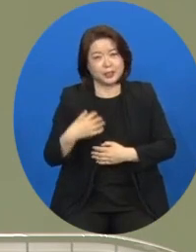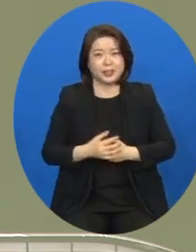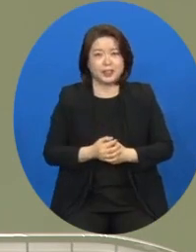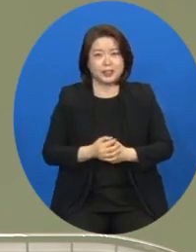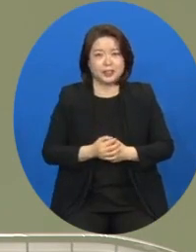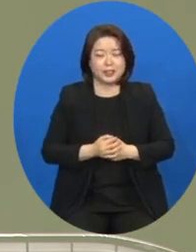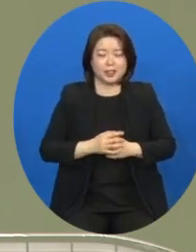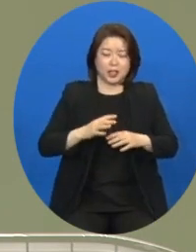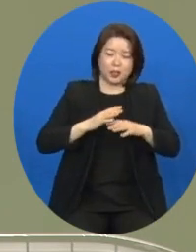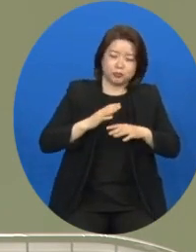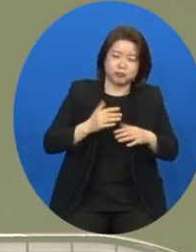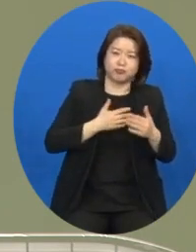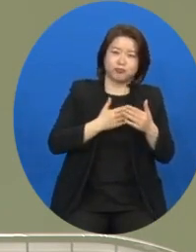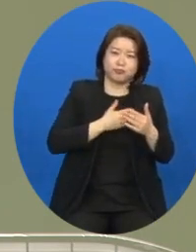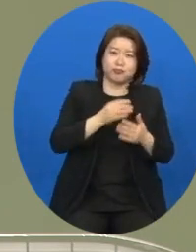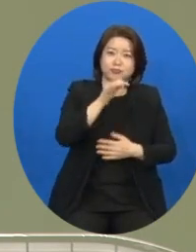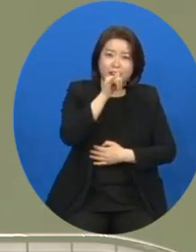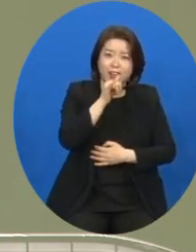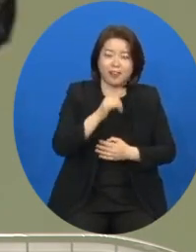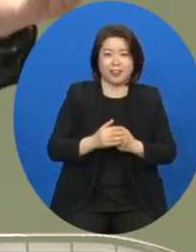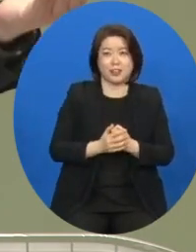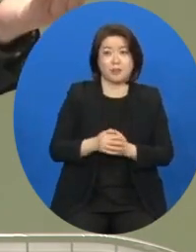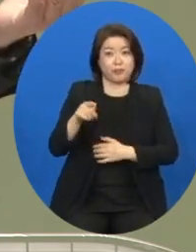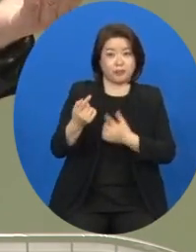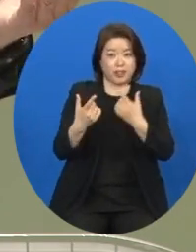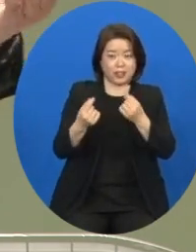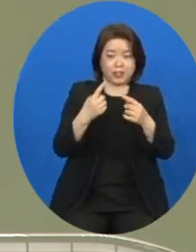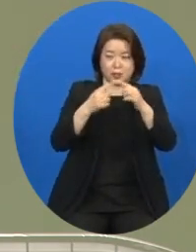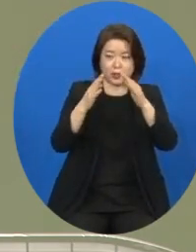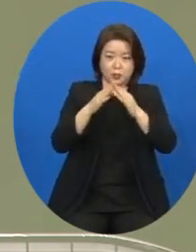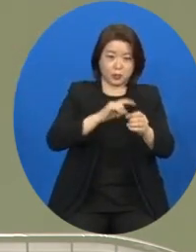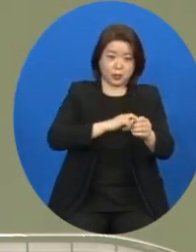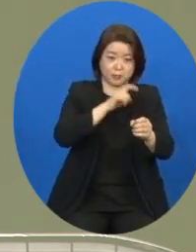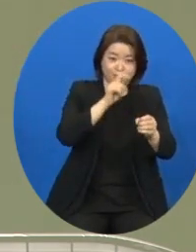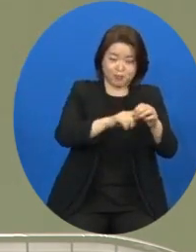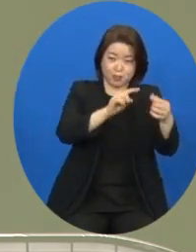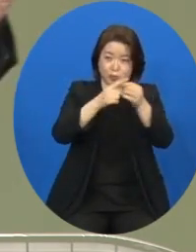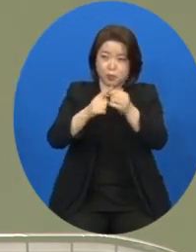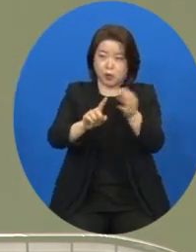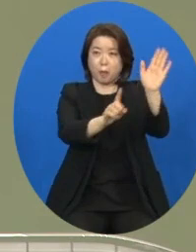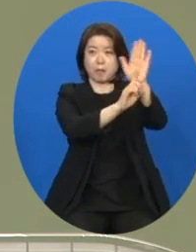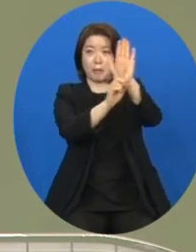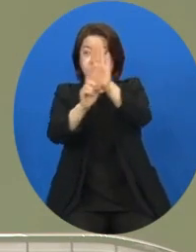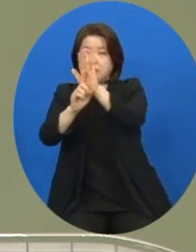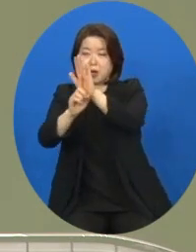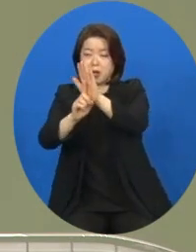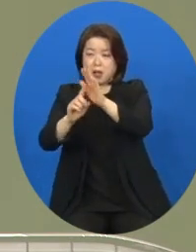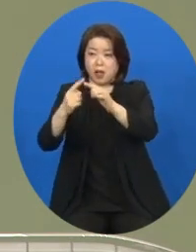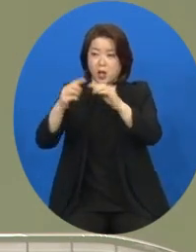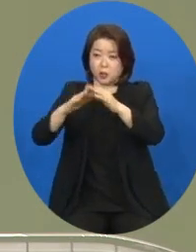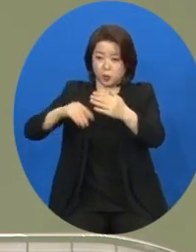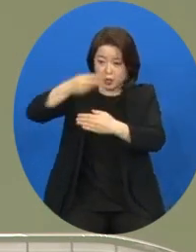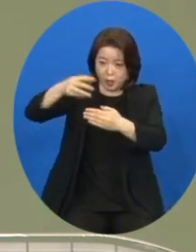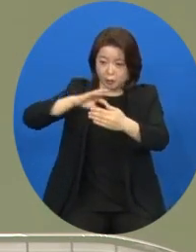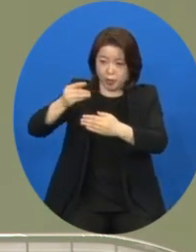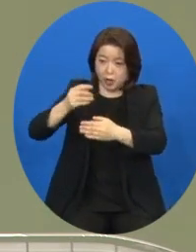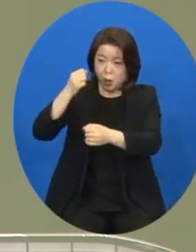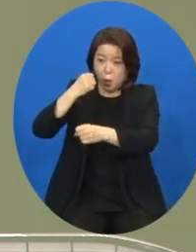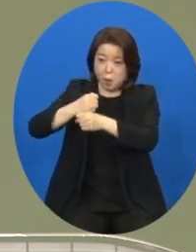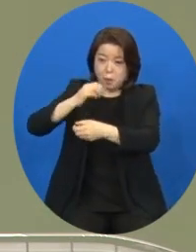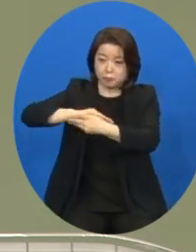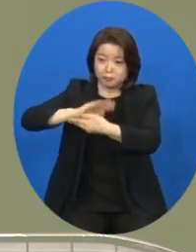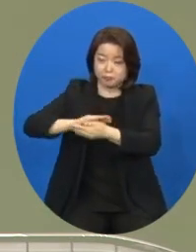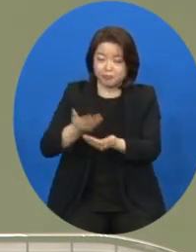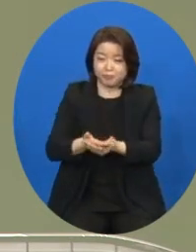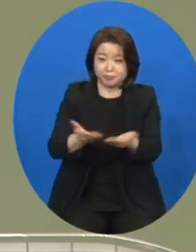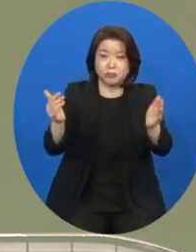하고 이런 표를 이미 공포했고 교회 단료까지 다 만들었다니까. 교인들에게